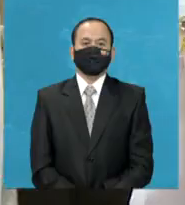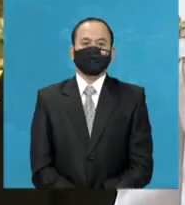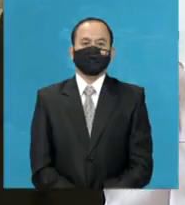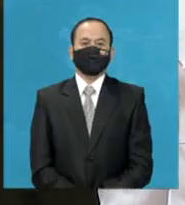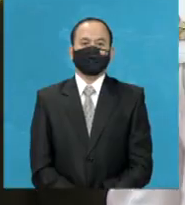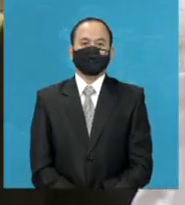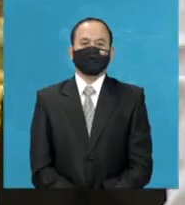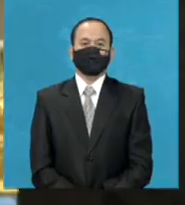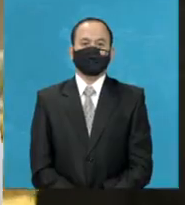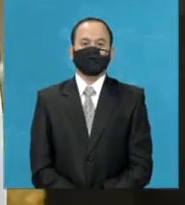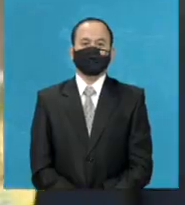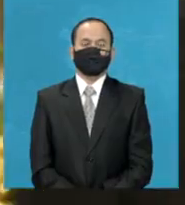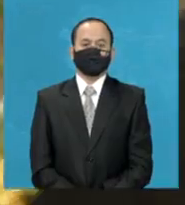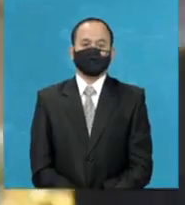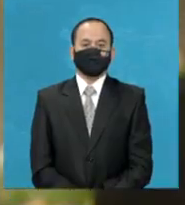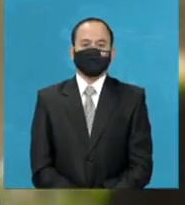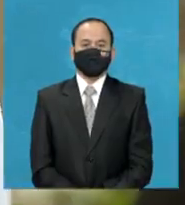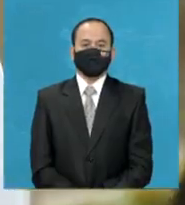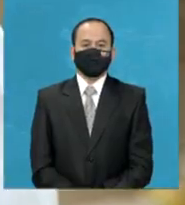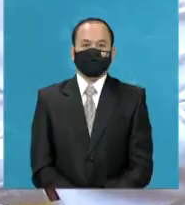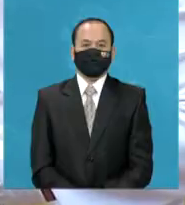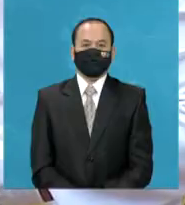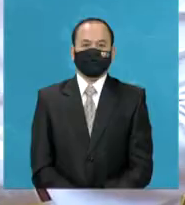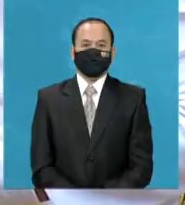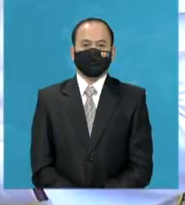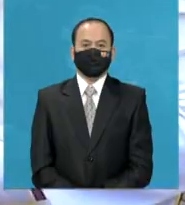hai hai hai hai